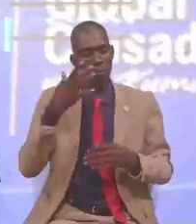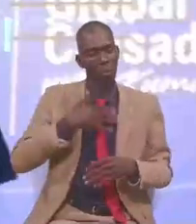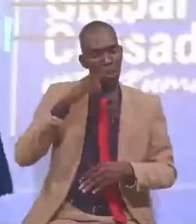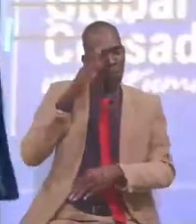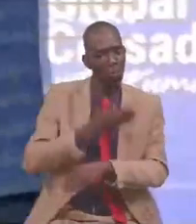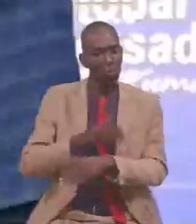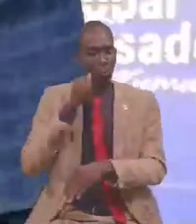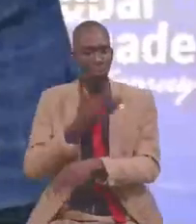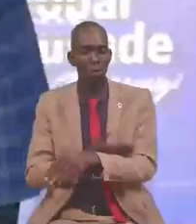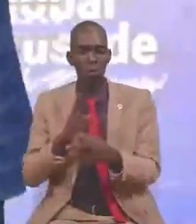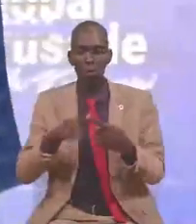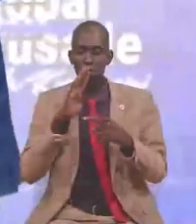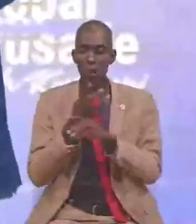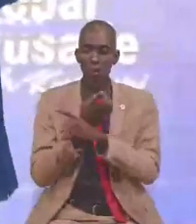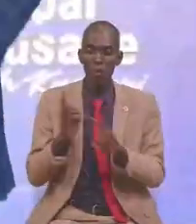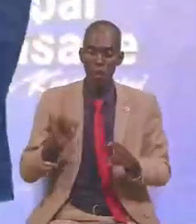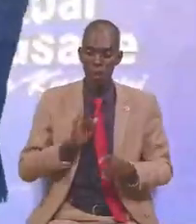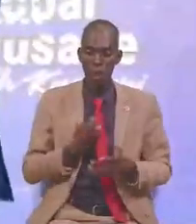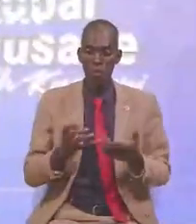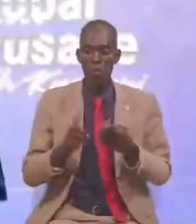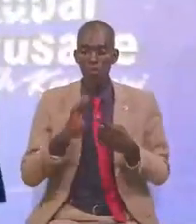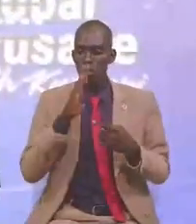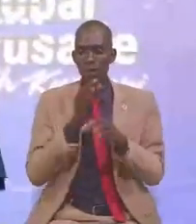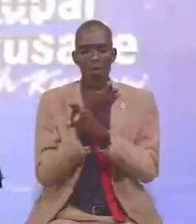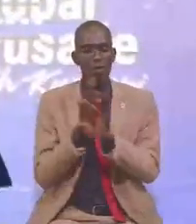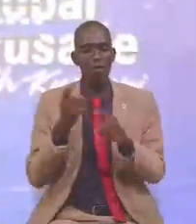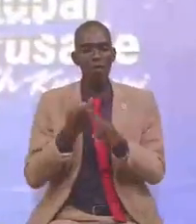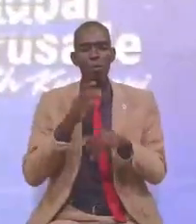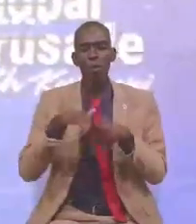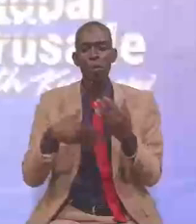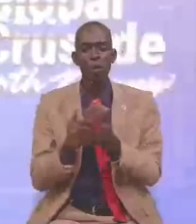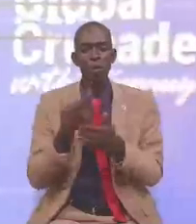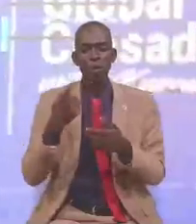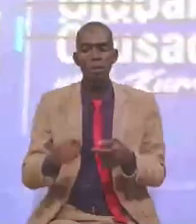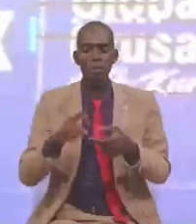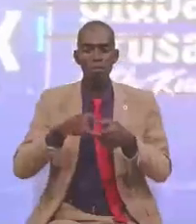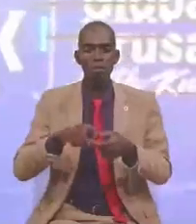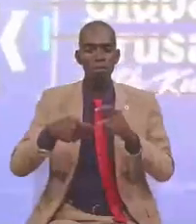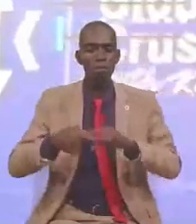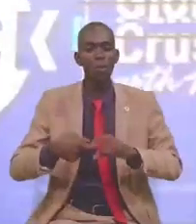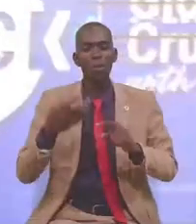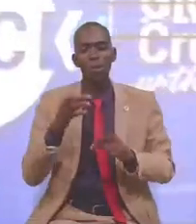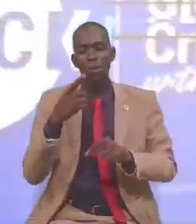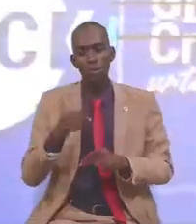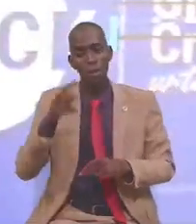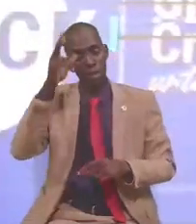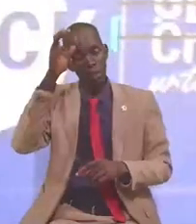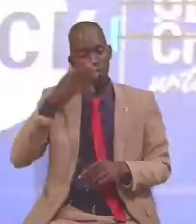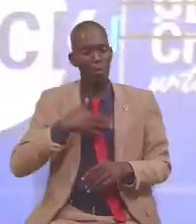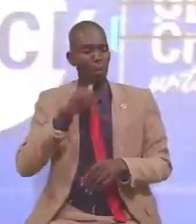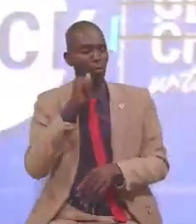mon fils soient guéris. Je veux être affranchi des chaînes et de tous les liens du diable. Ma fille